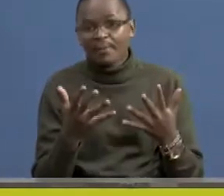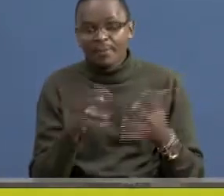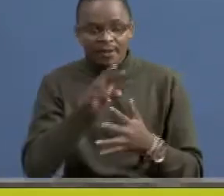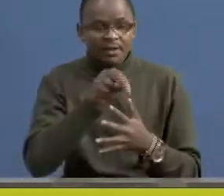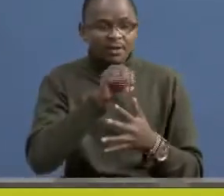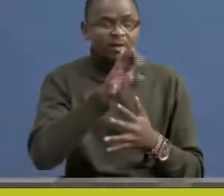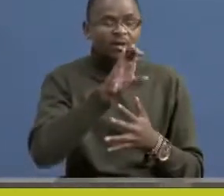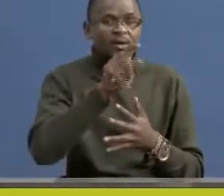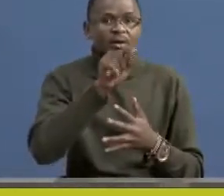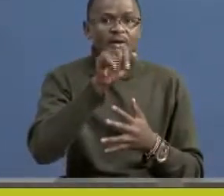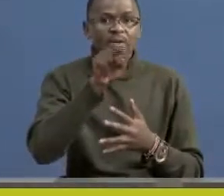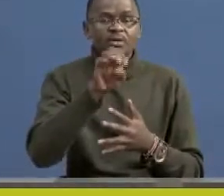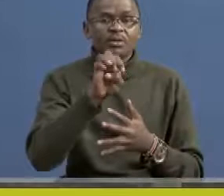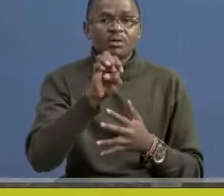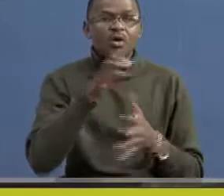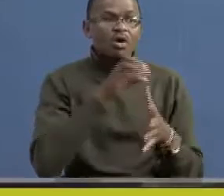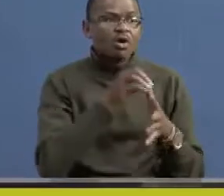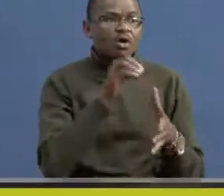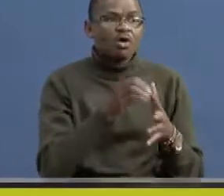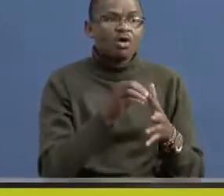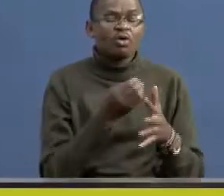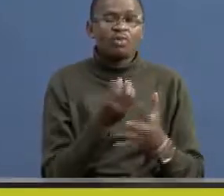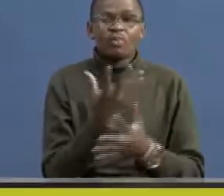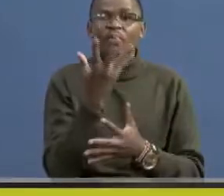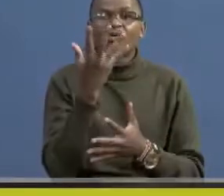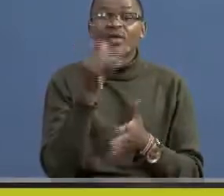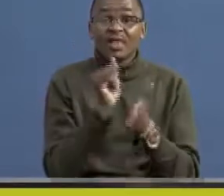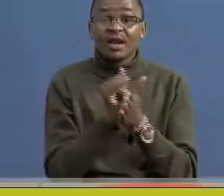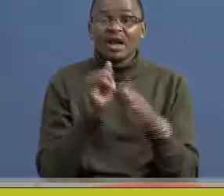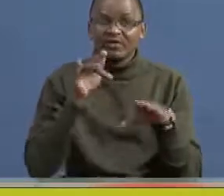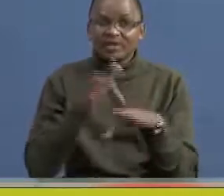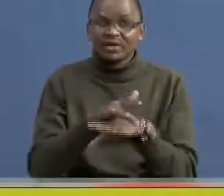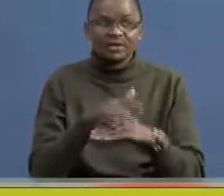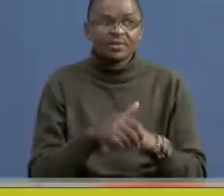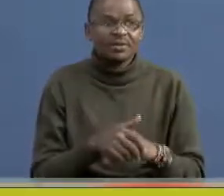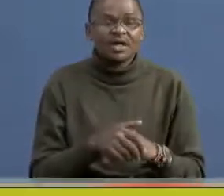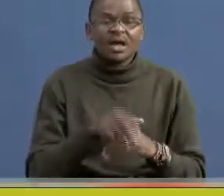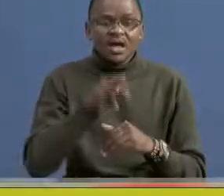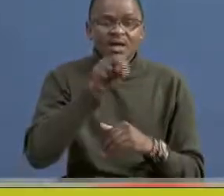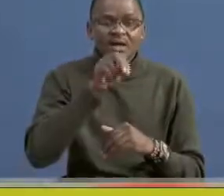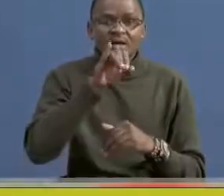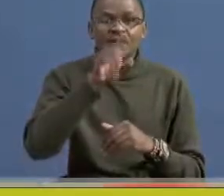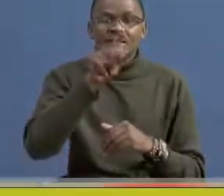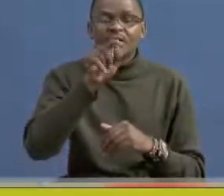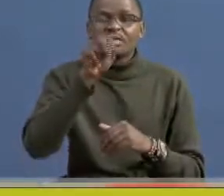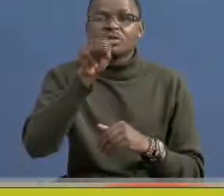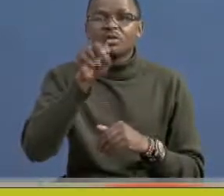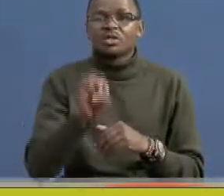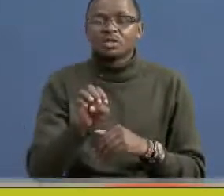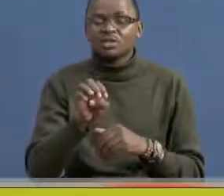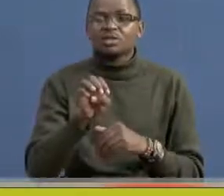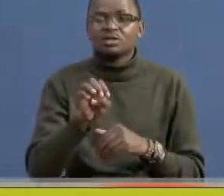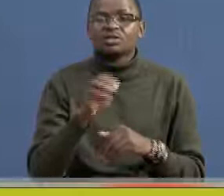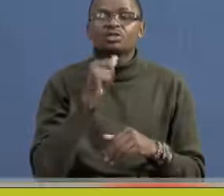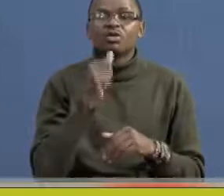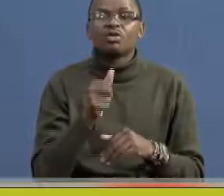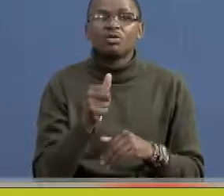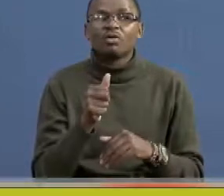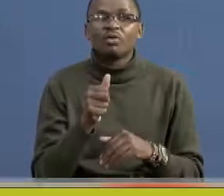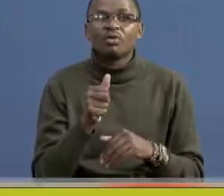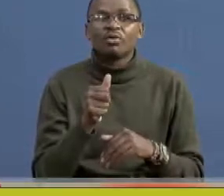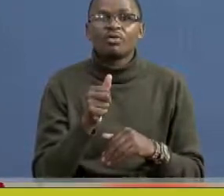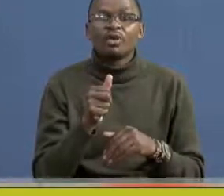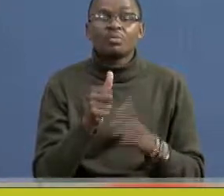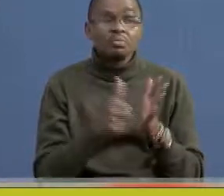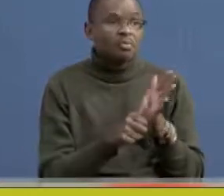nikotini, tumbaku au moto wa sigara ulio na madhara? Nicotine is not the